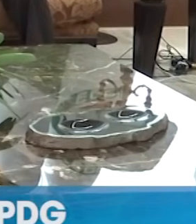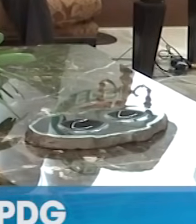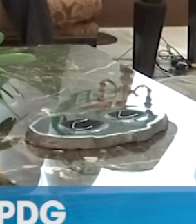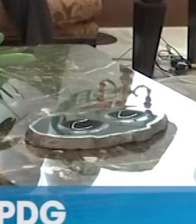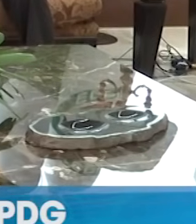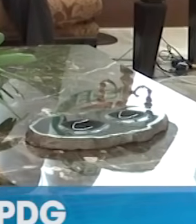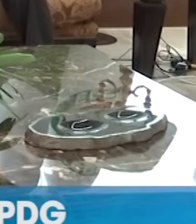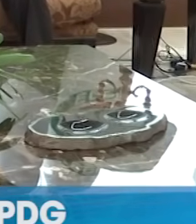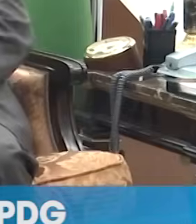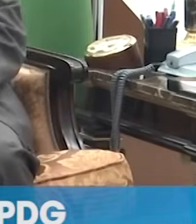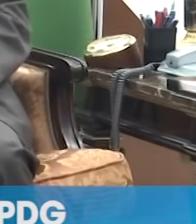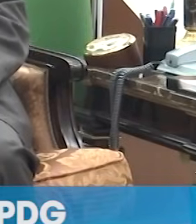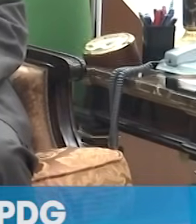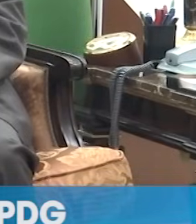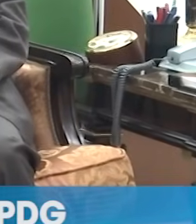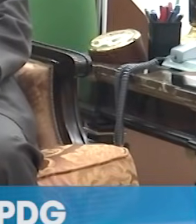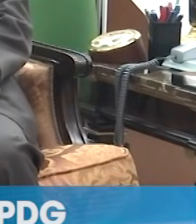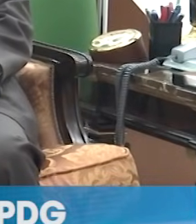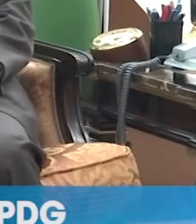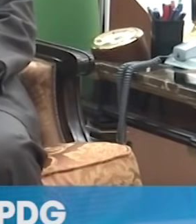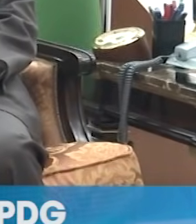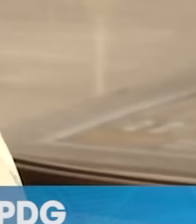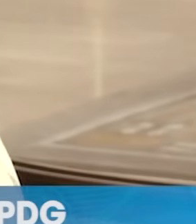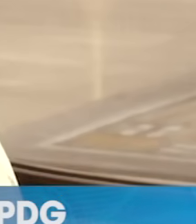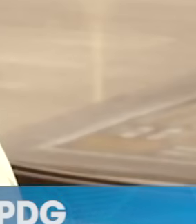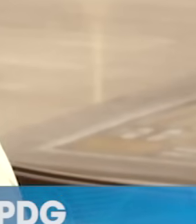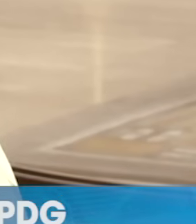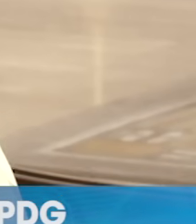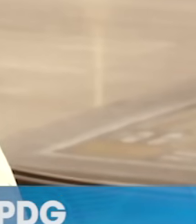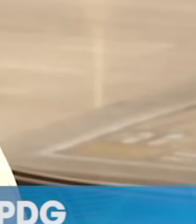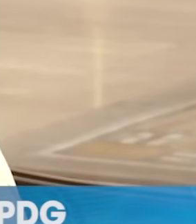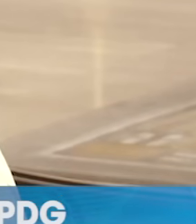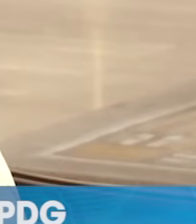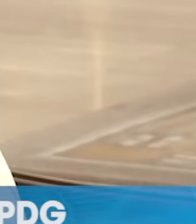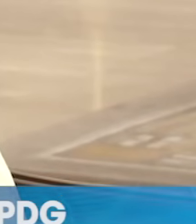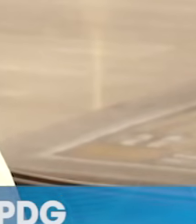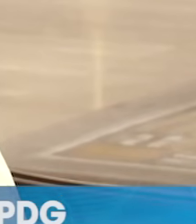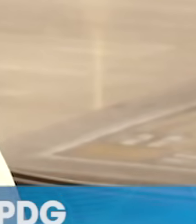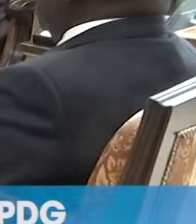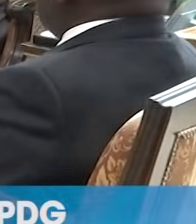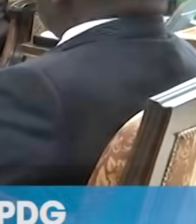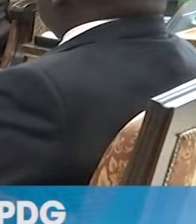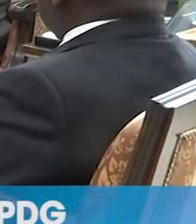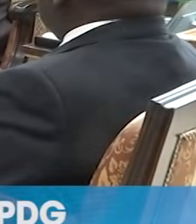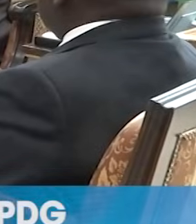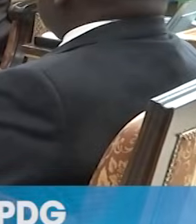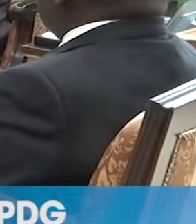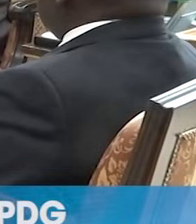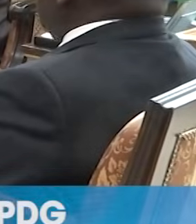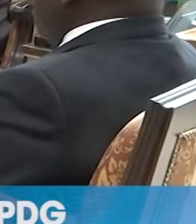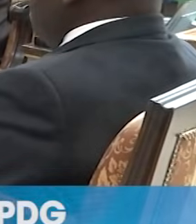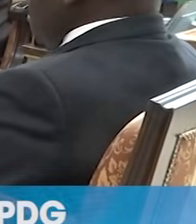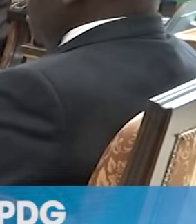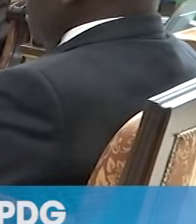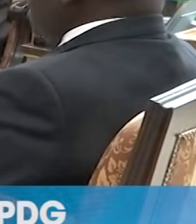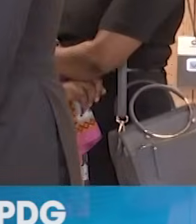président Alassane Ouattara. L'entreprise Gulf Engineering encourage l'amélioration des conditions économiques et socio-économiques grâce